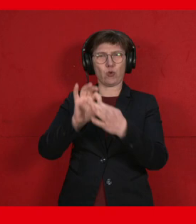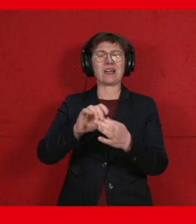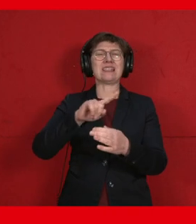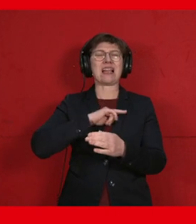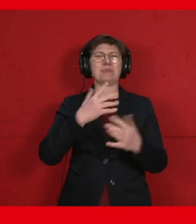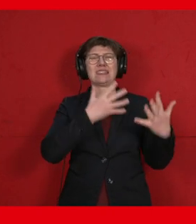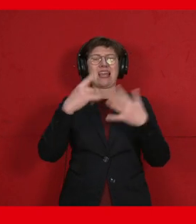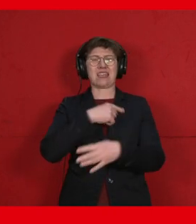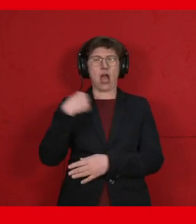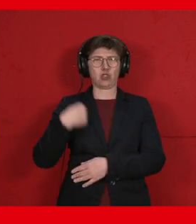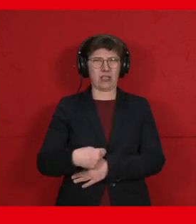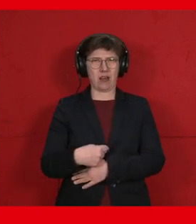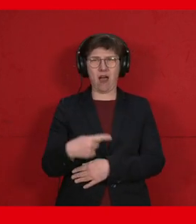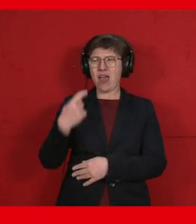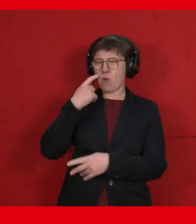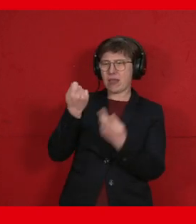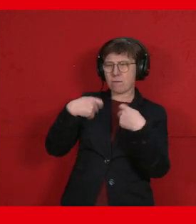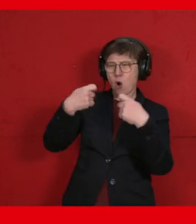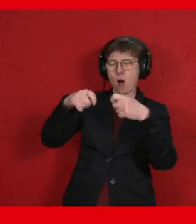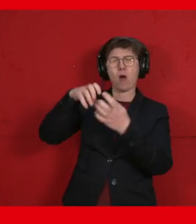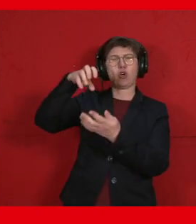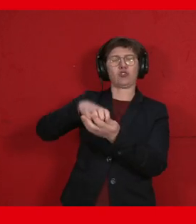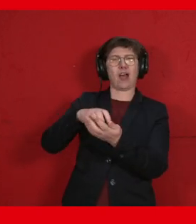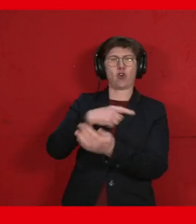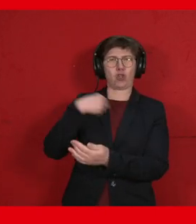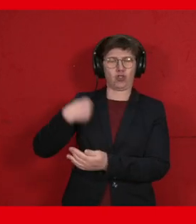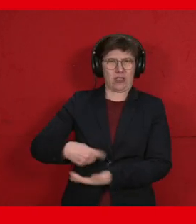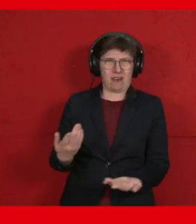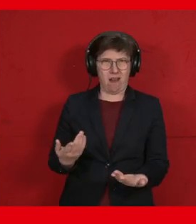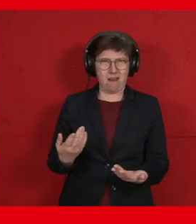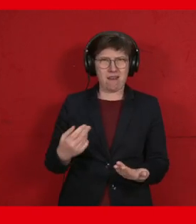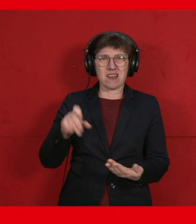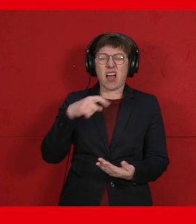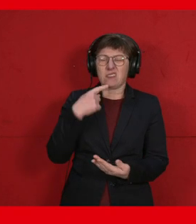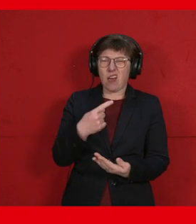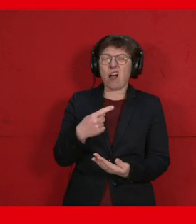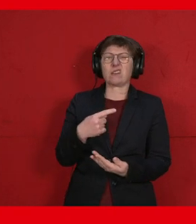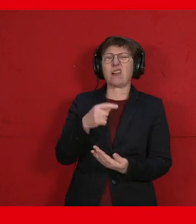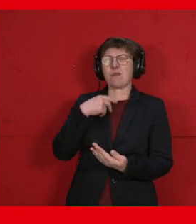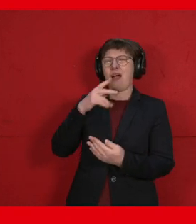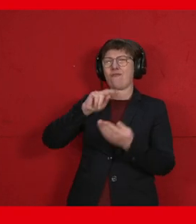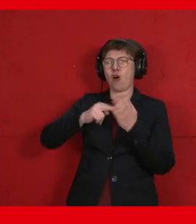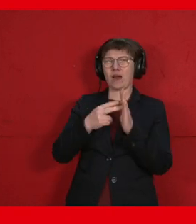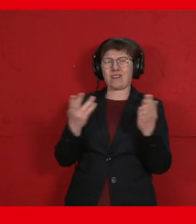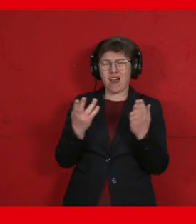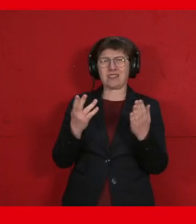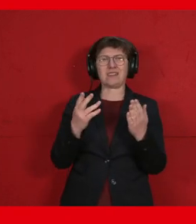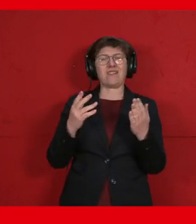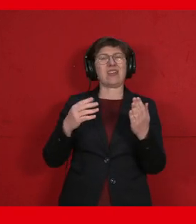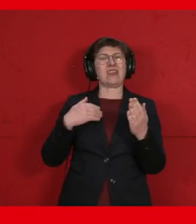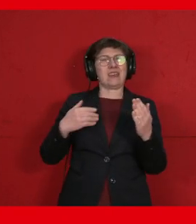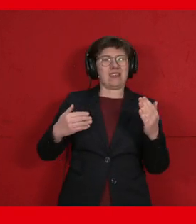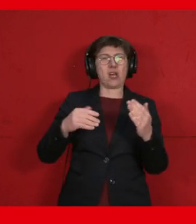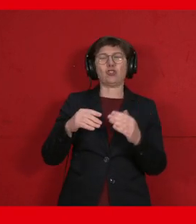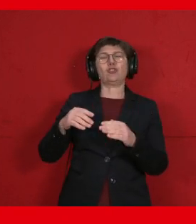10 Jahre in China gelebt und wir bauen gerade im Moment einen sehr großen Standort in China. Ich kann Ihnen nur sagen, wir sollten uns darauf vorbereiten, dass wir auf den Standstreifen